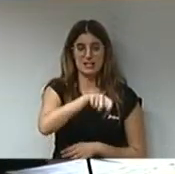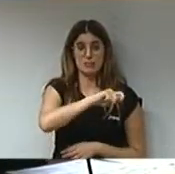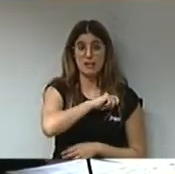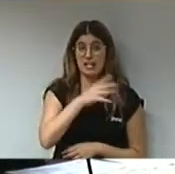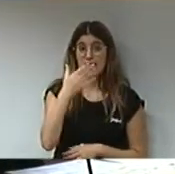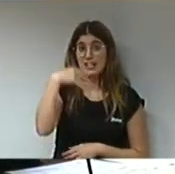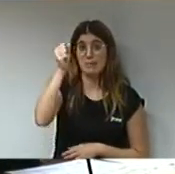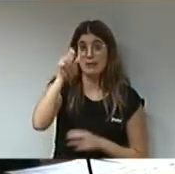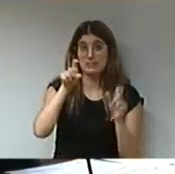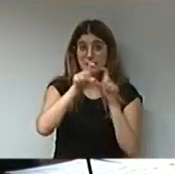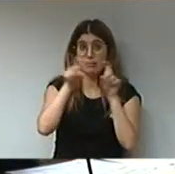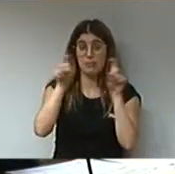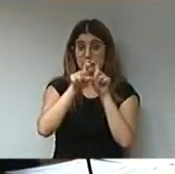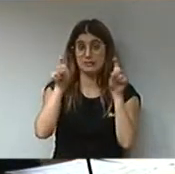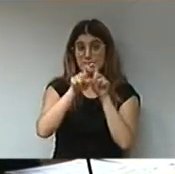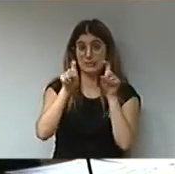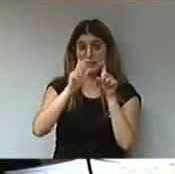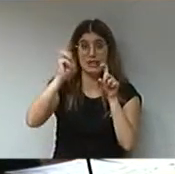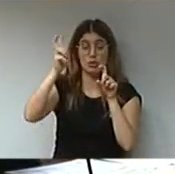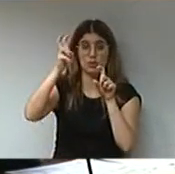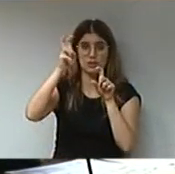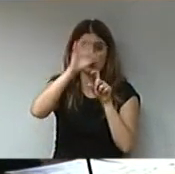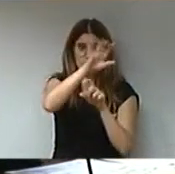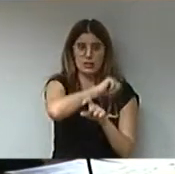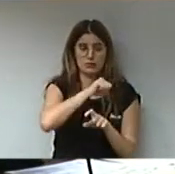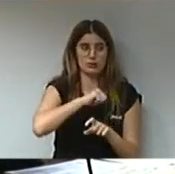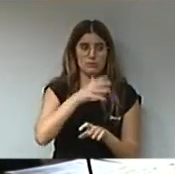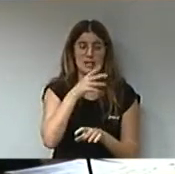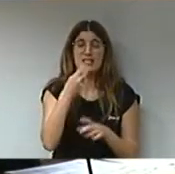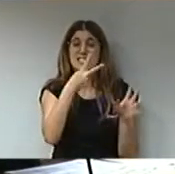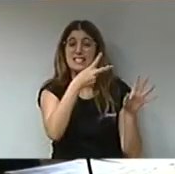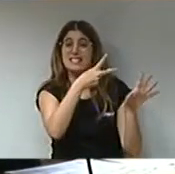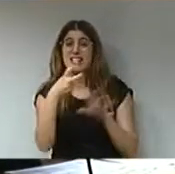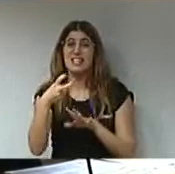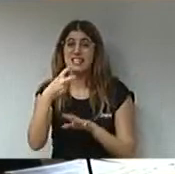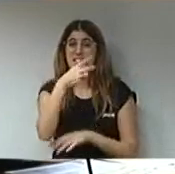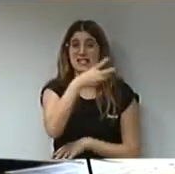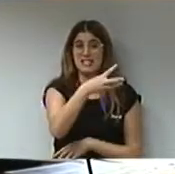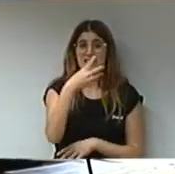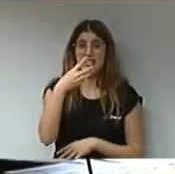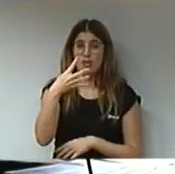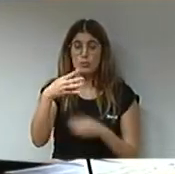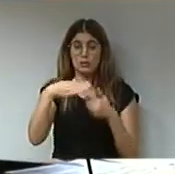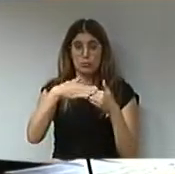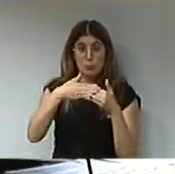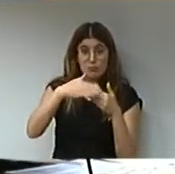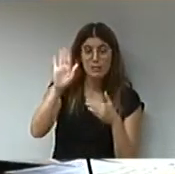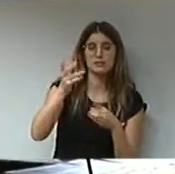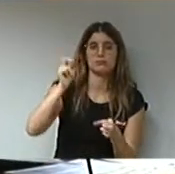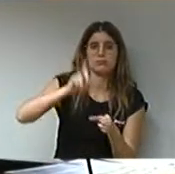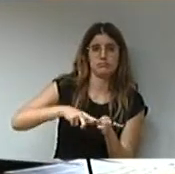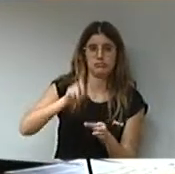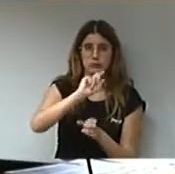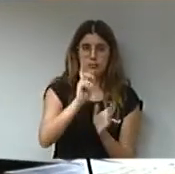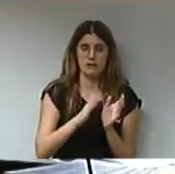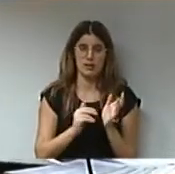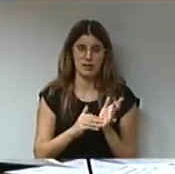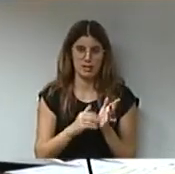atraït d'altres comunitats autònomes. Més de 734 empreses confien en la estabilitat i el dinamisme de la